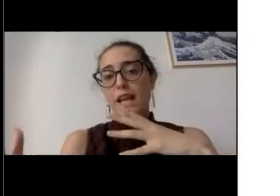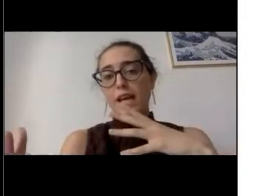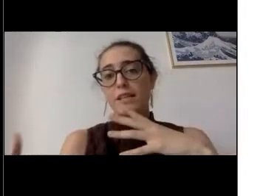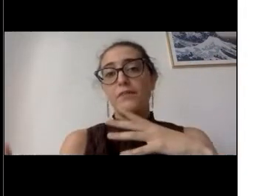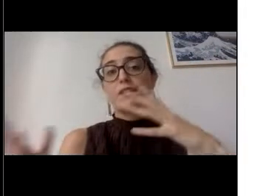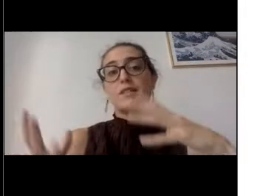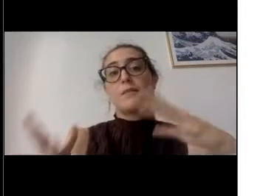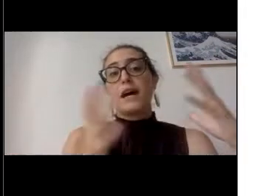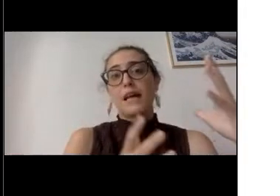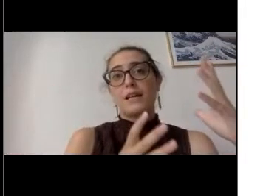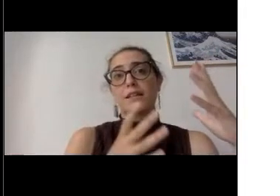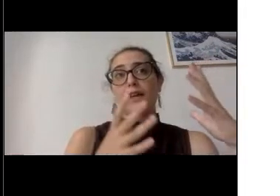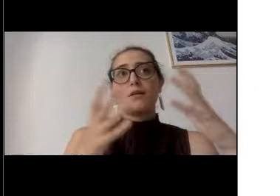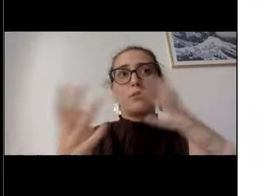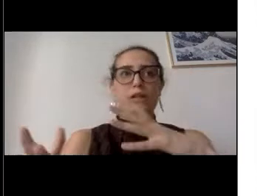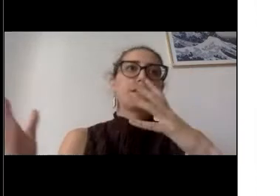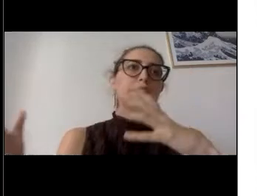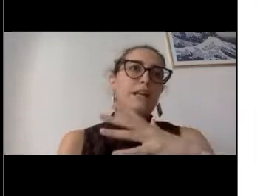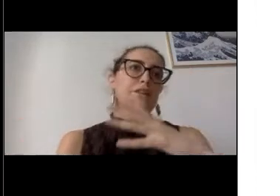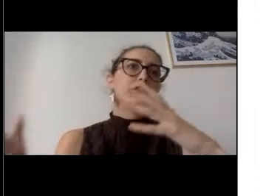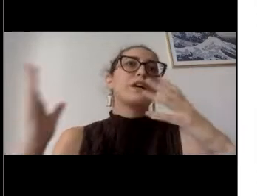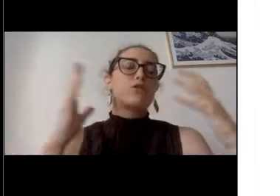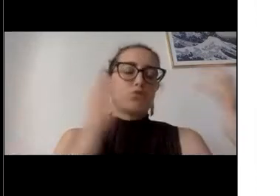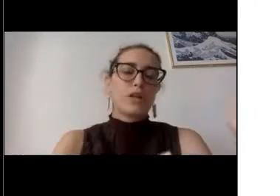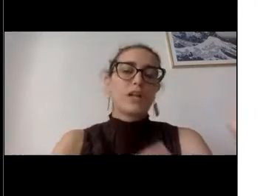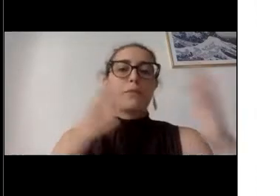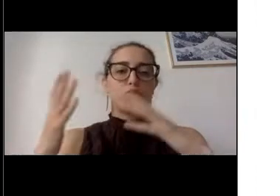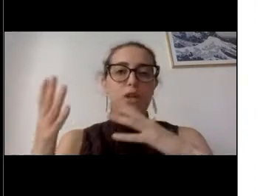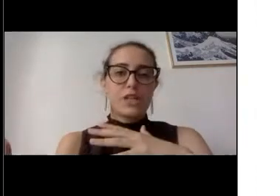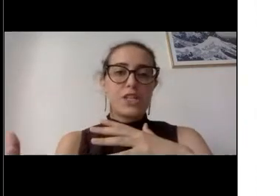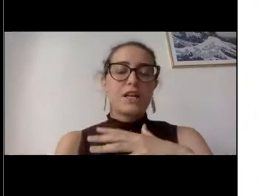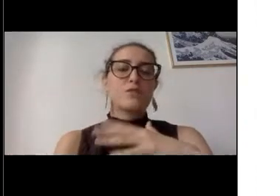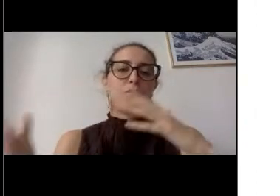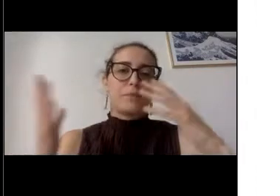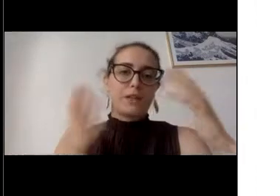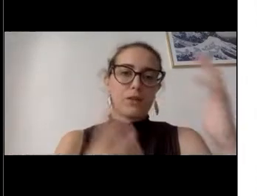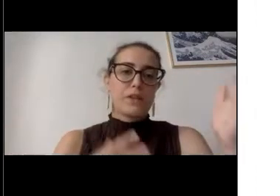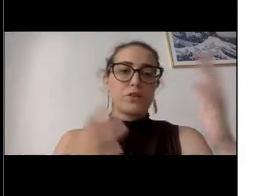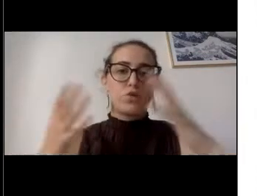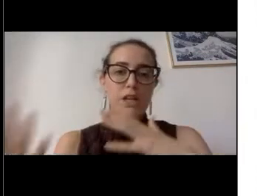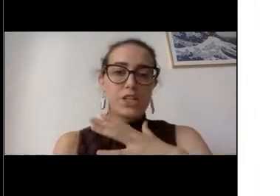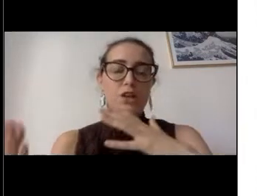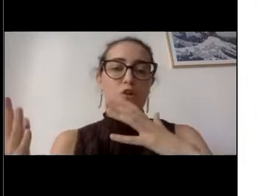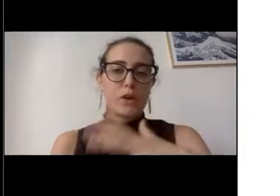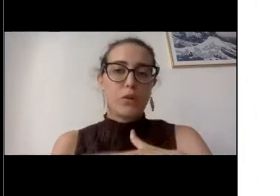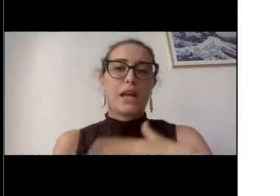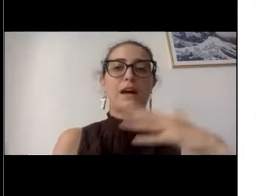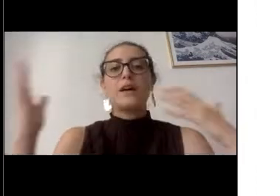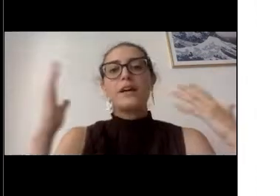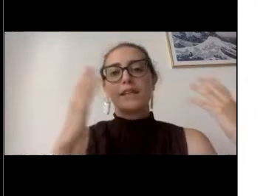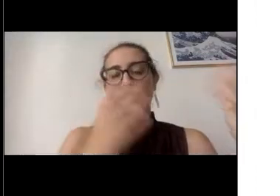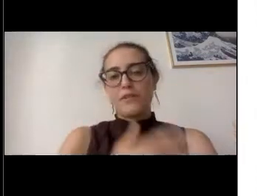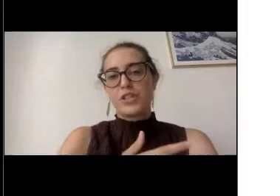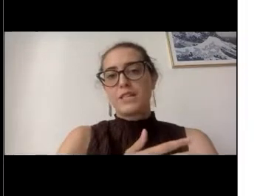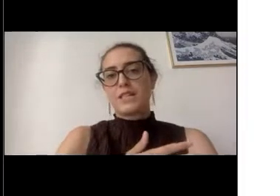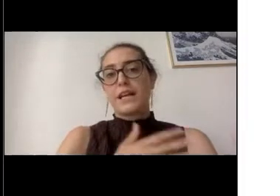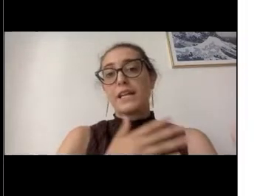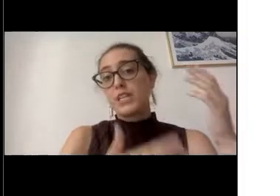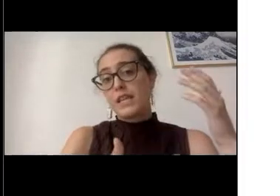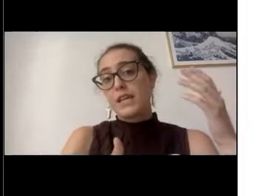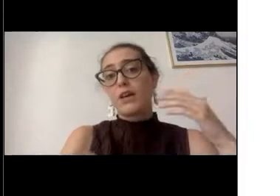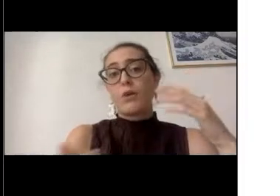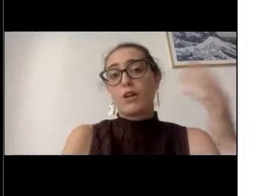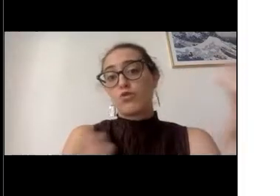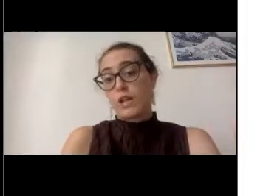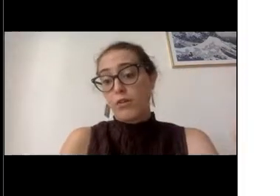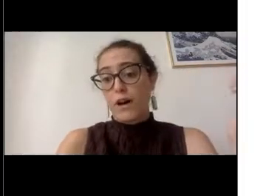of buildings directive insieme ad altre importanti leggi sul clima e sull'energia particolarmente su energia come quella dell'efficienza